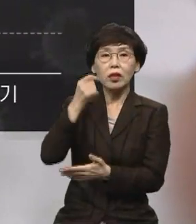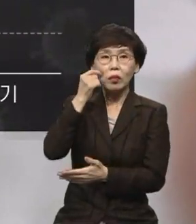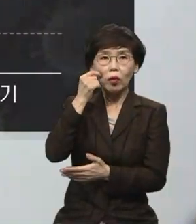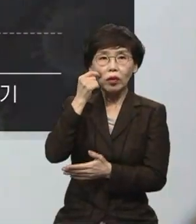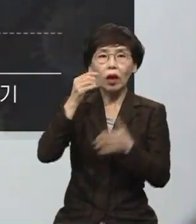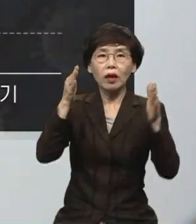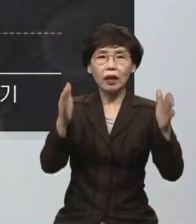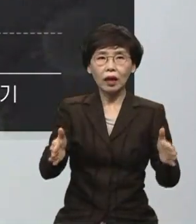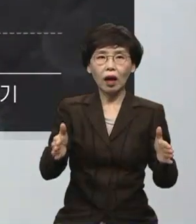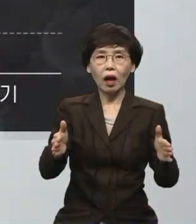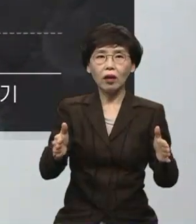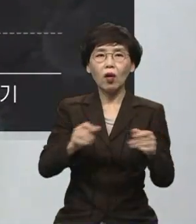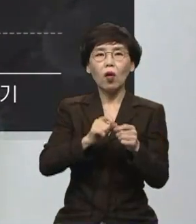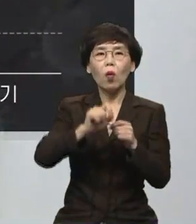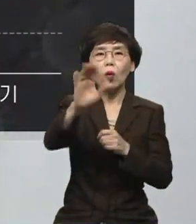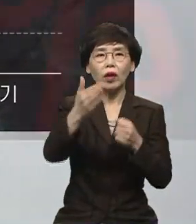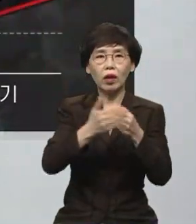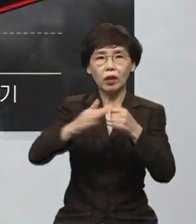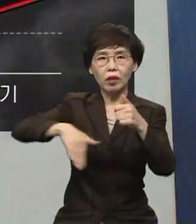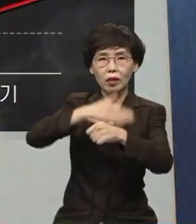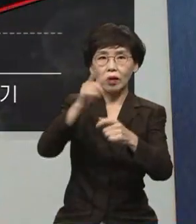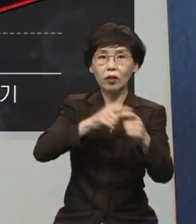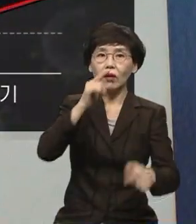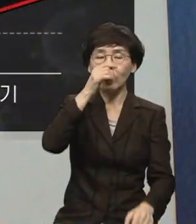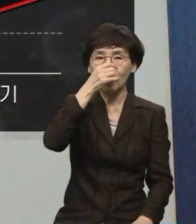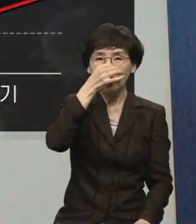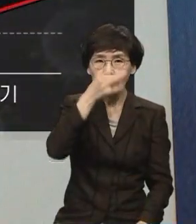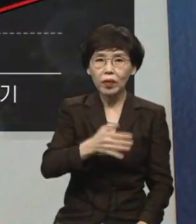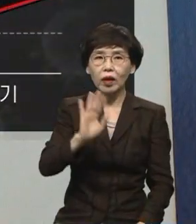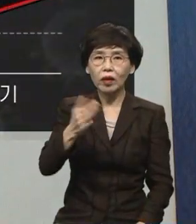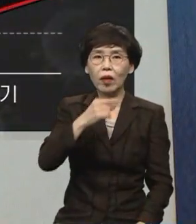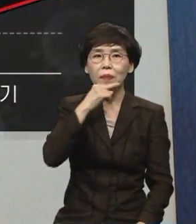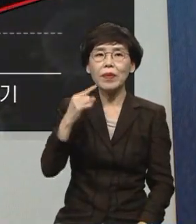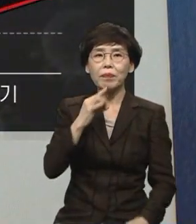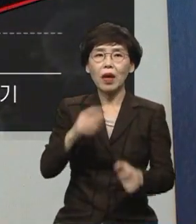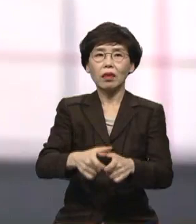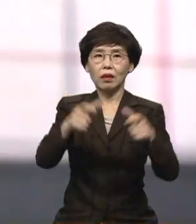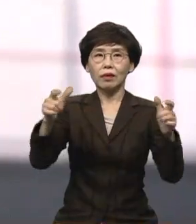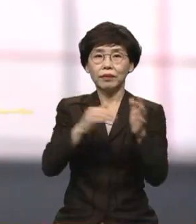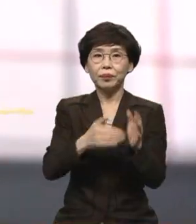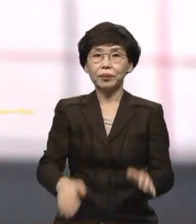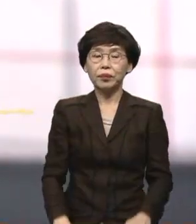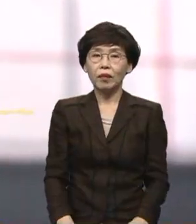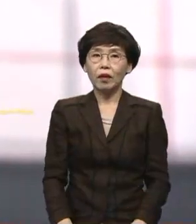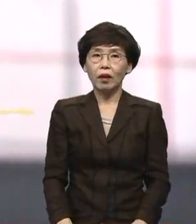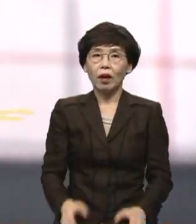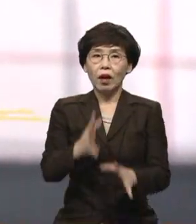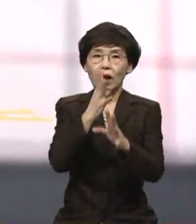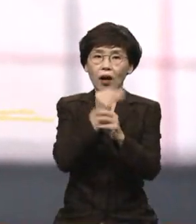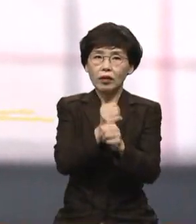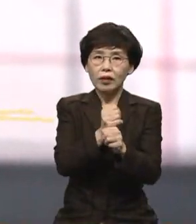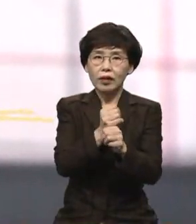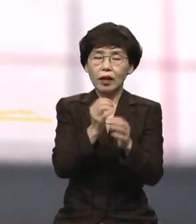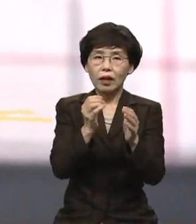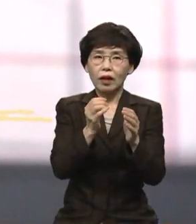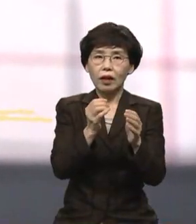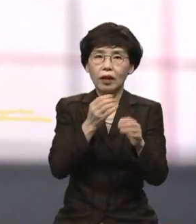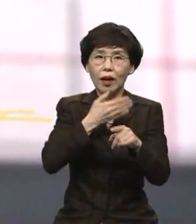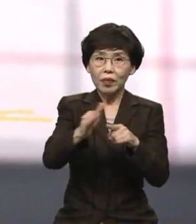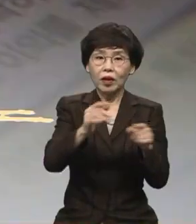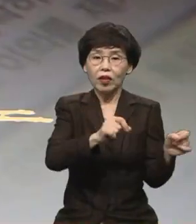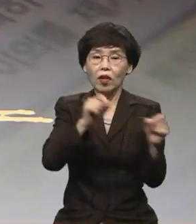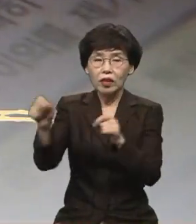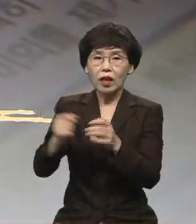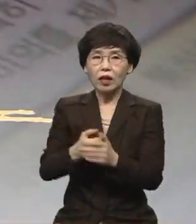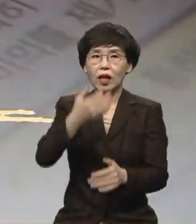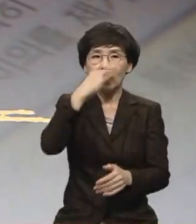기간이 누적되면서 상황은 더 나빠졌고 빚만 눈덩이처럼 늘었습니다. 만기 연장이나 이자 상환 유예 같은